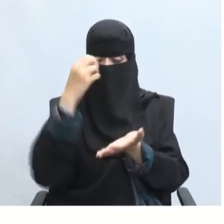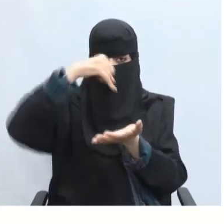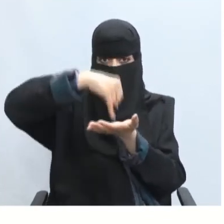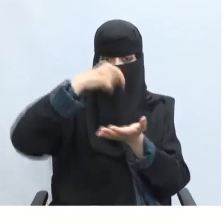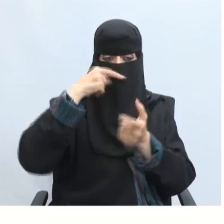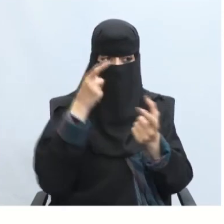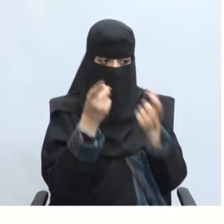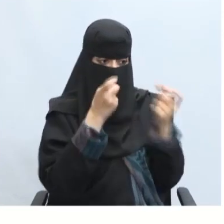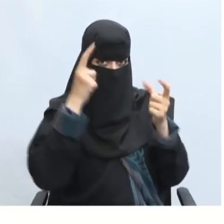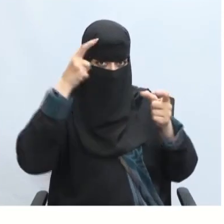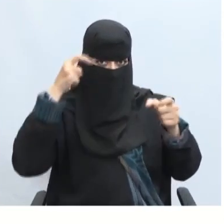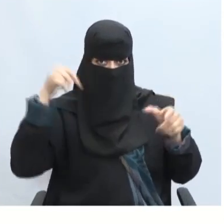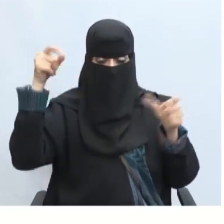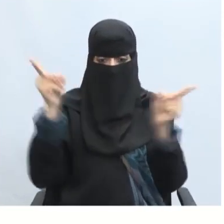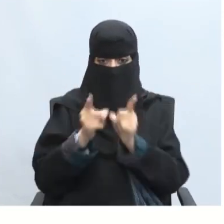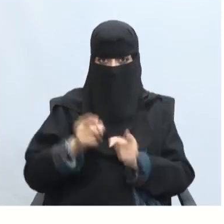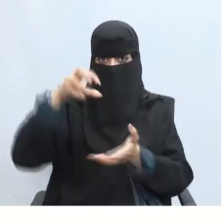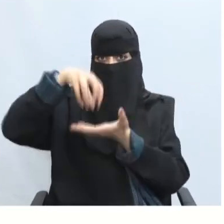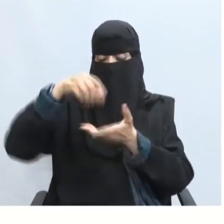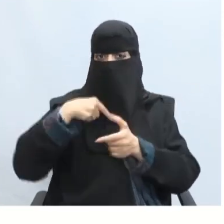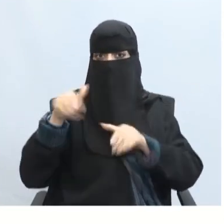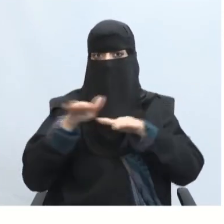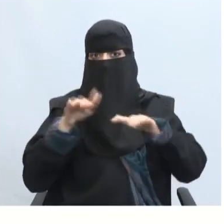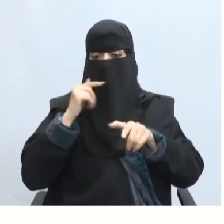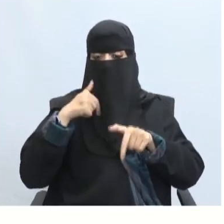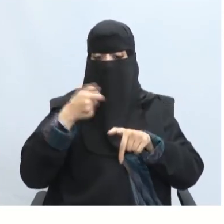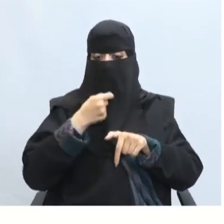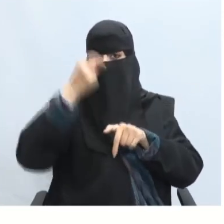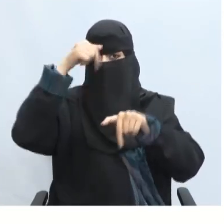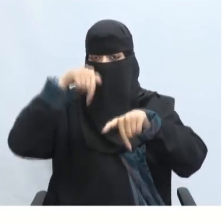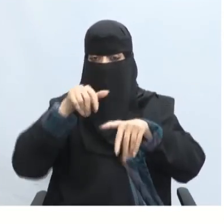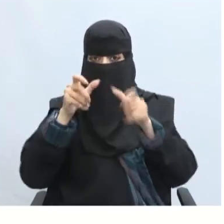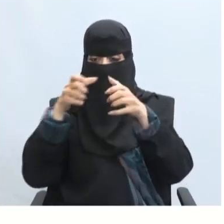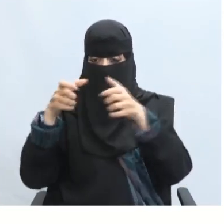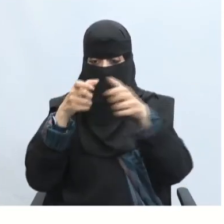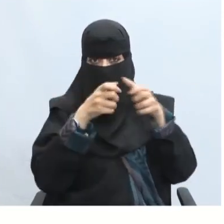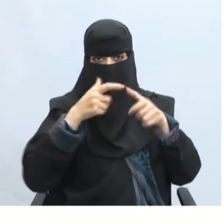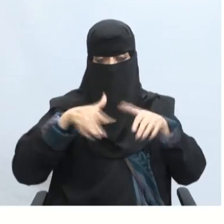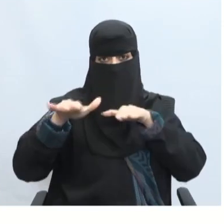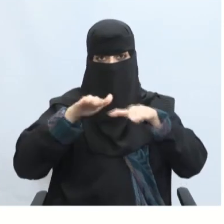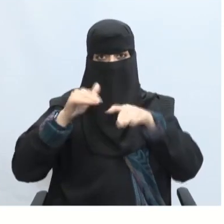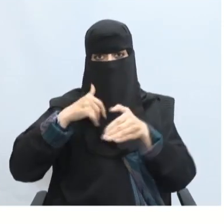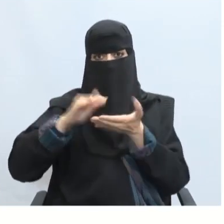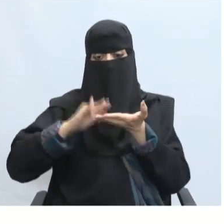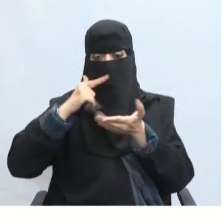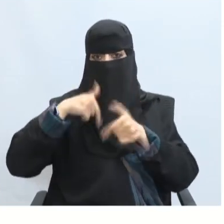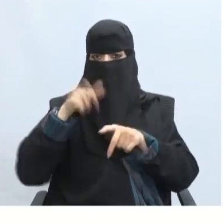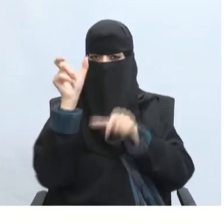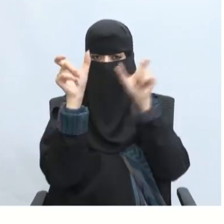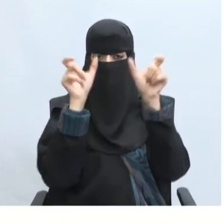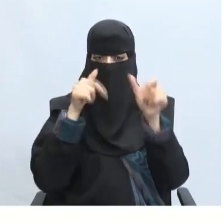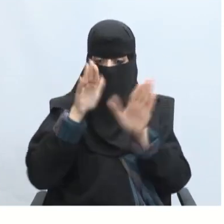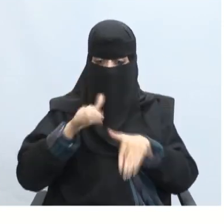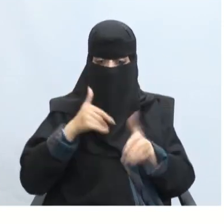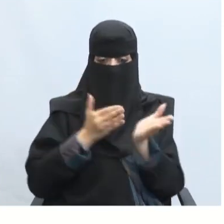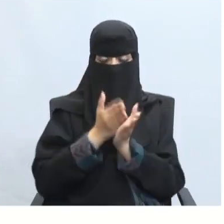وكذلك تصف او تصفي احزمه زلازل الارض بعد ذلك في مراجعه المفردات تطرقنا